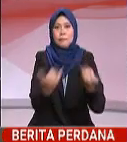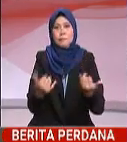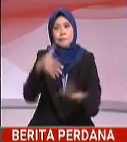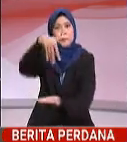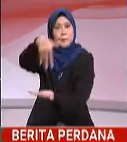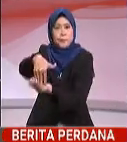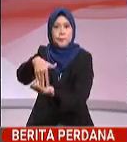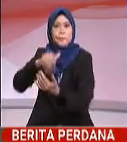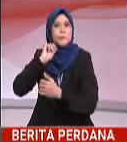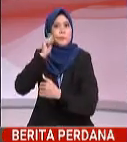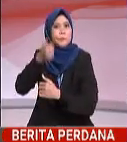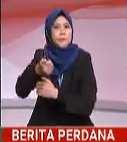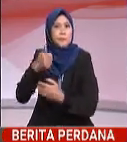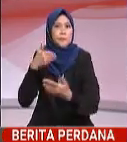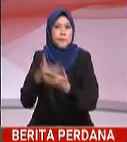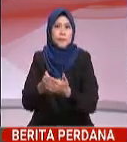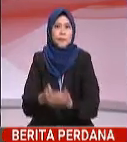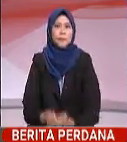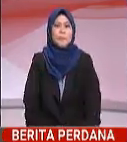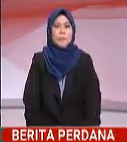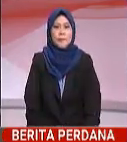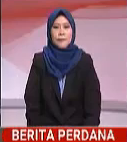sehingga esok.